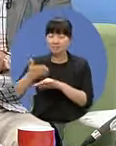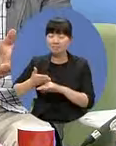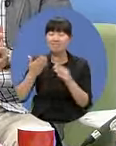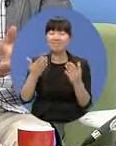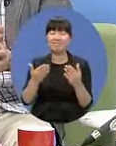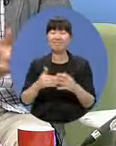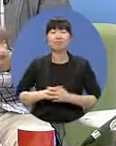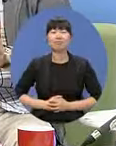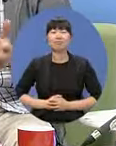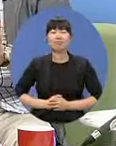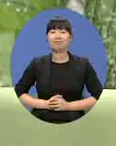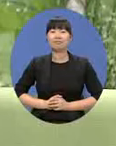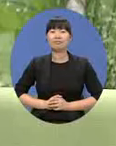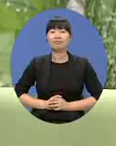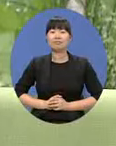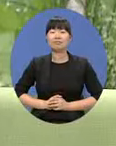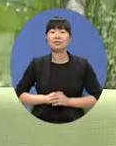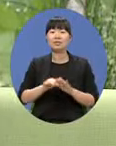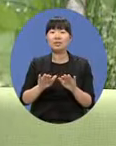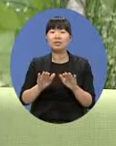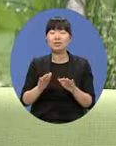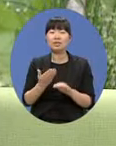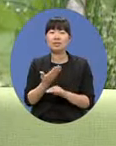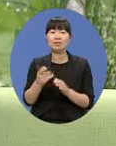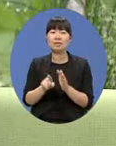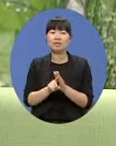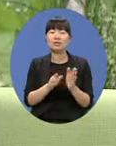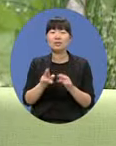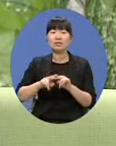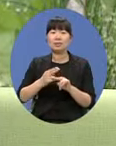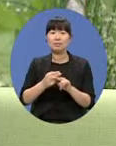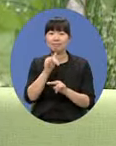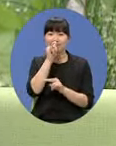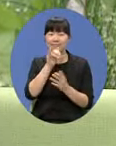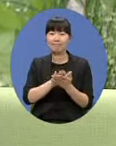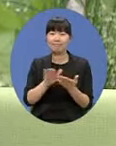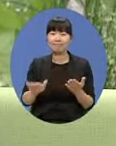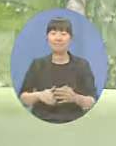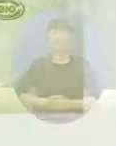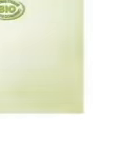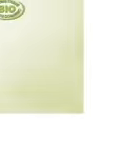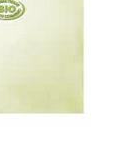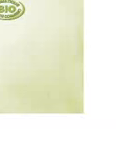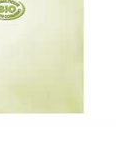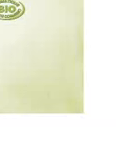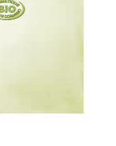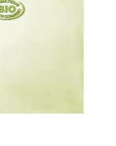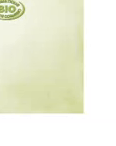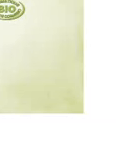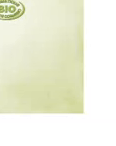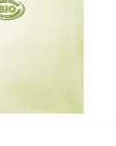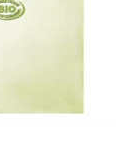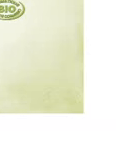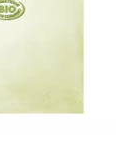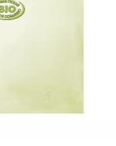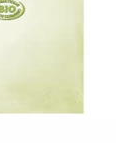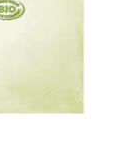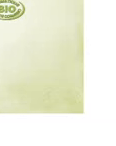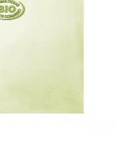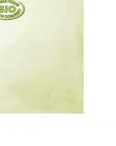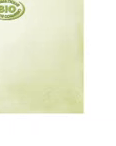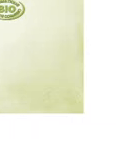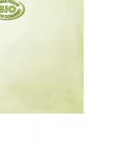네. 자, 오늘도 여러분들을 위해서 준비한 선물 있는데요. 스킨베리 나트리에서 유기농 스킨케어 세트